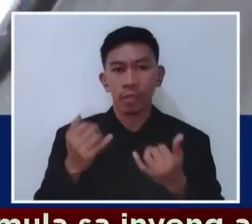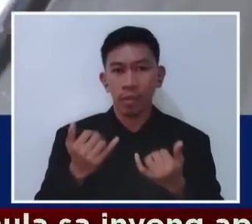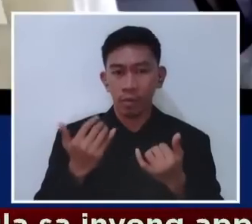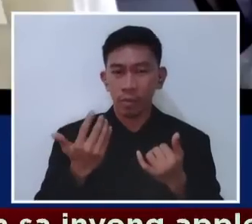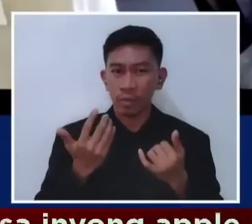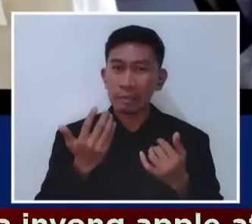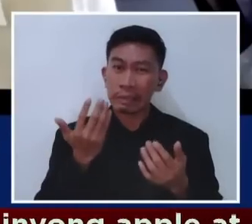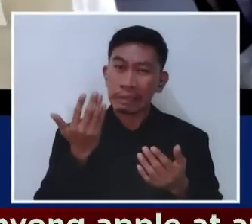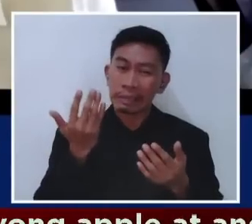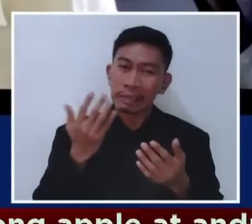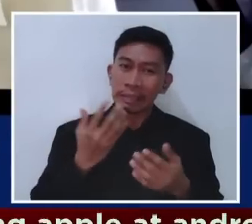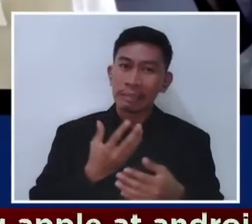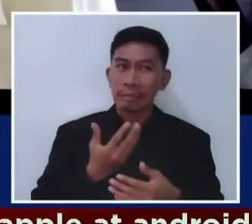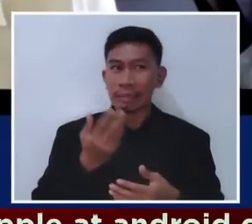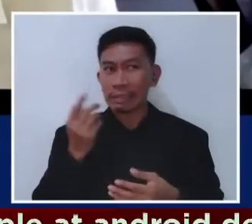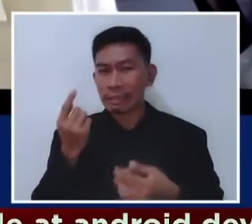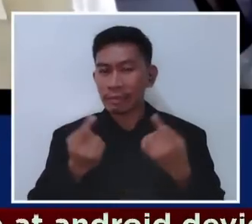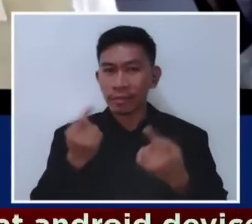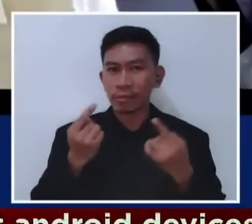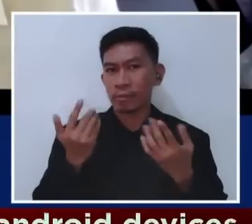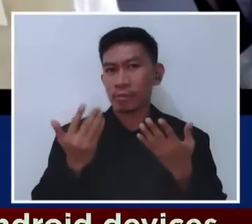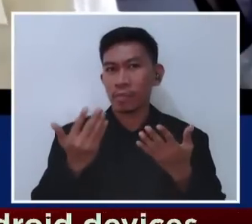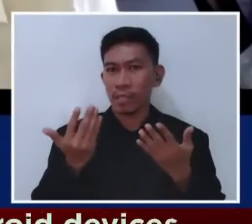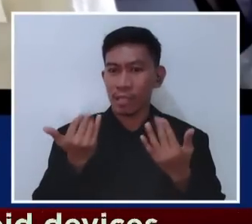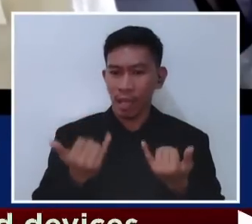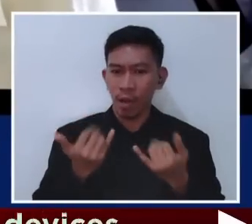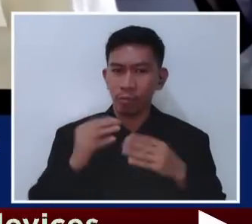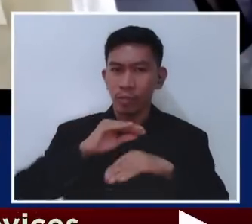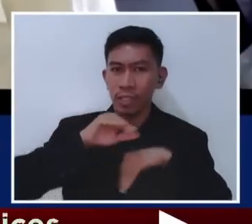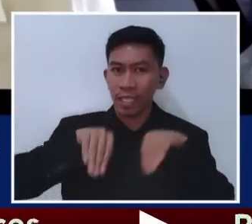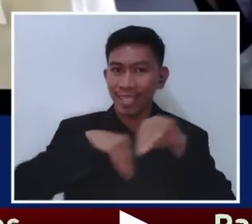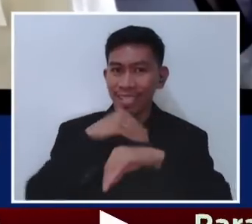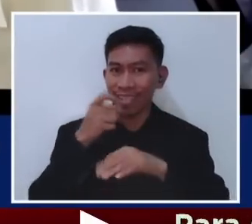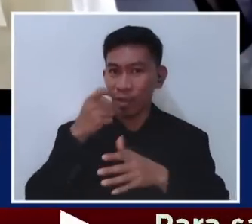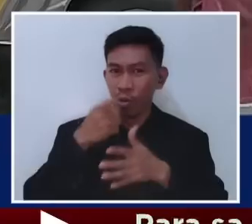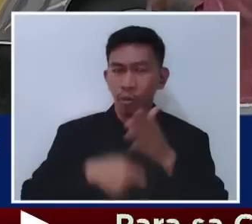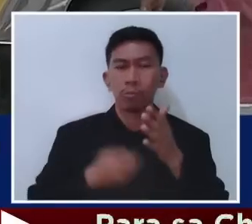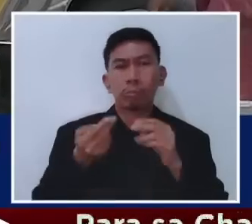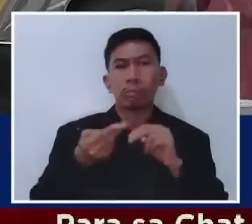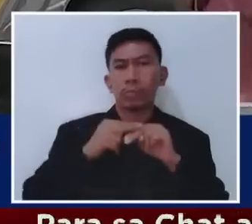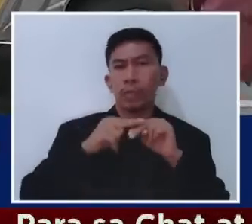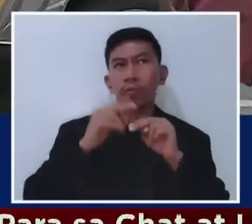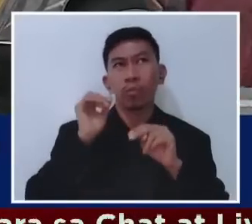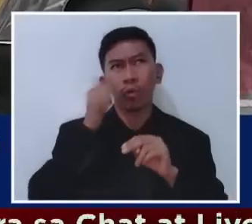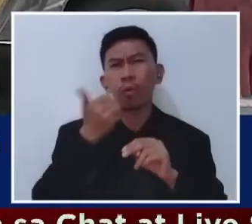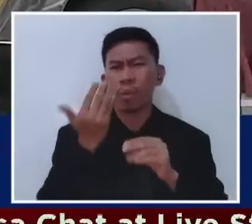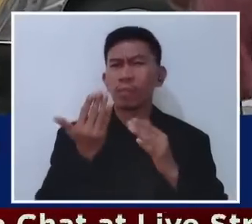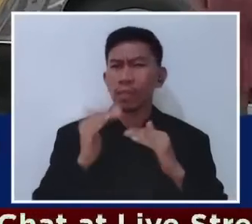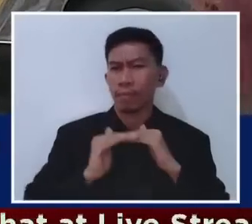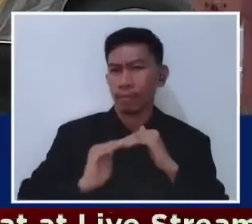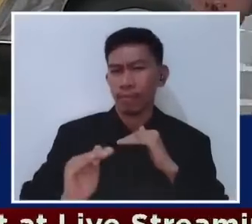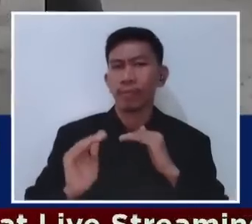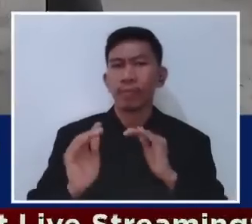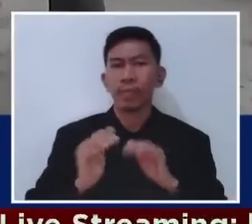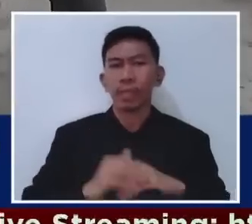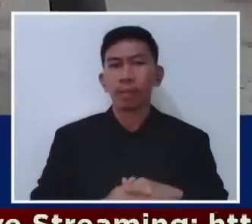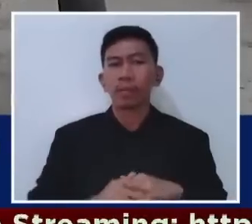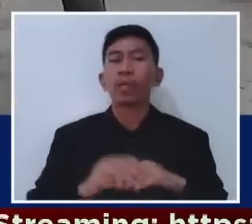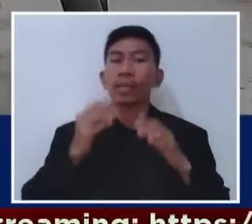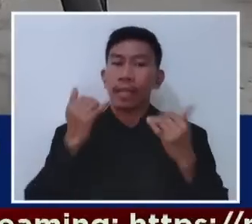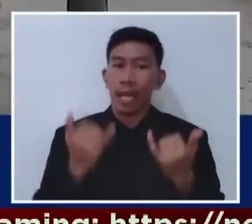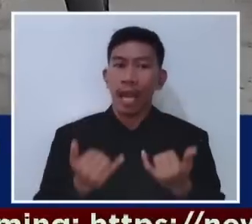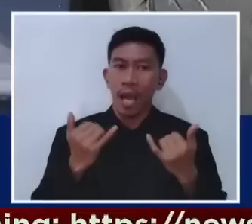baka tumaas po itong trading day today at saka po yung tomorrow baka po mag-steady, no? Kaya binubuhay na naman ng